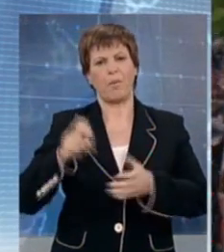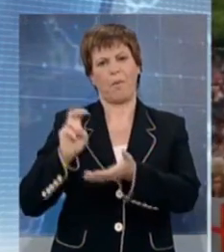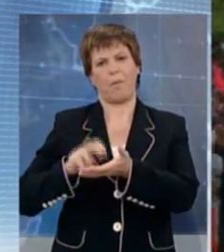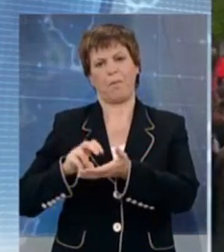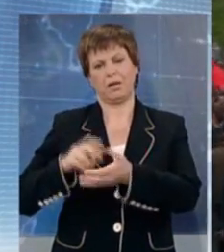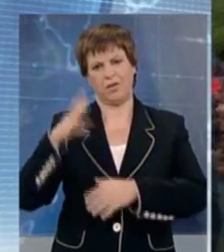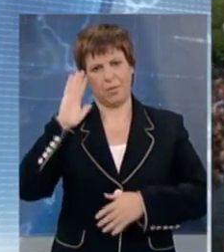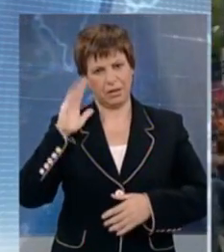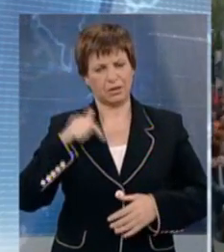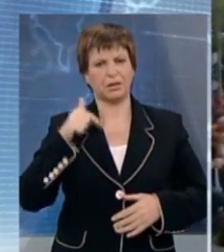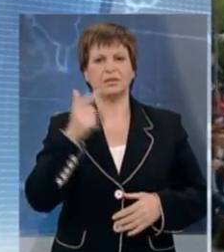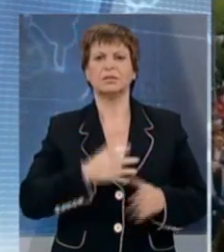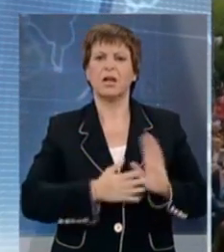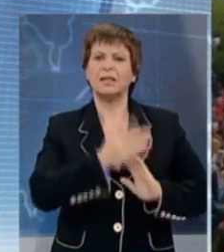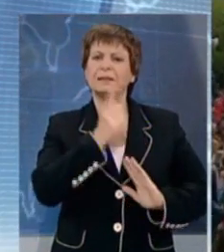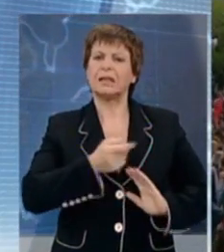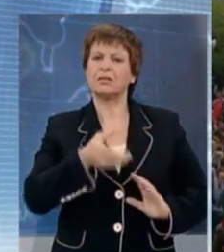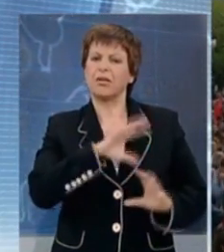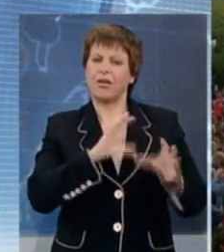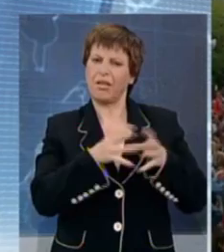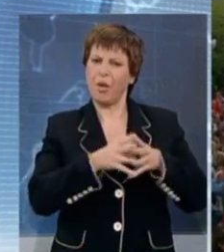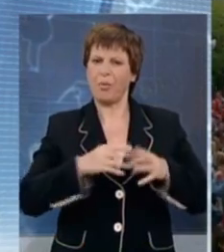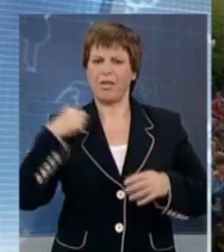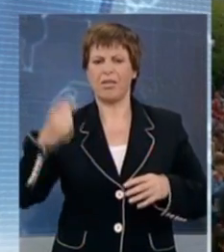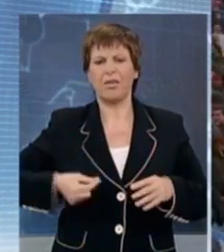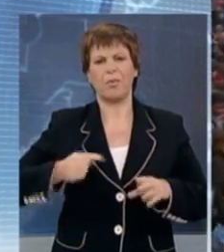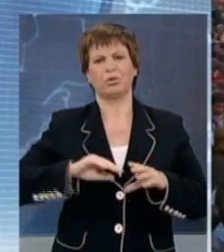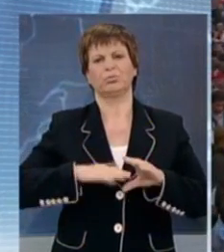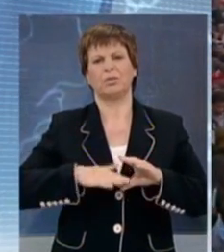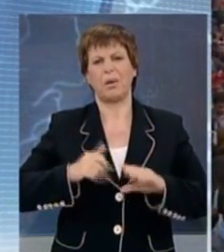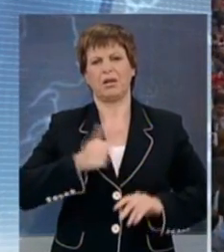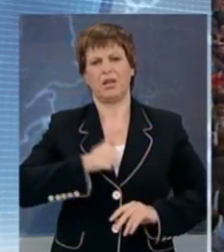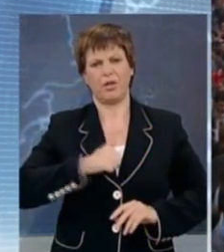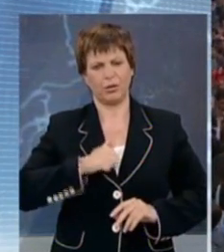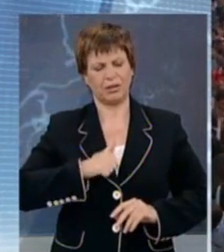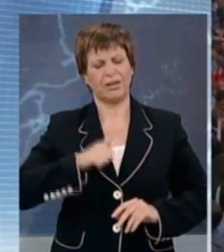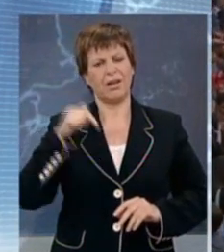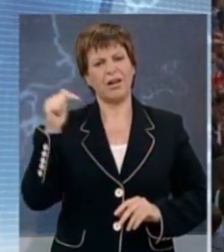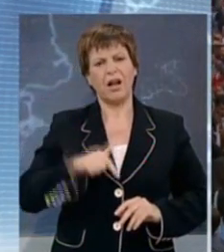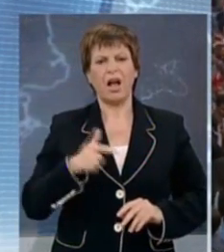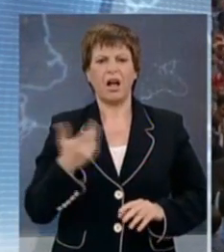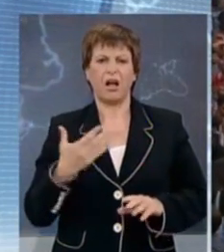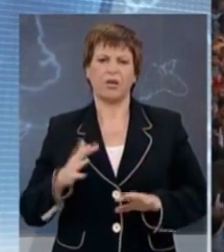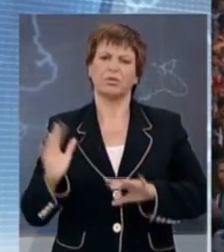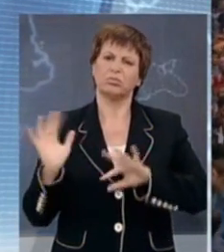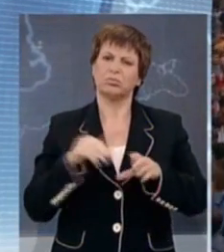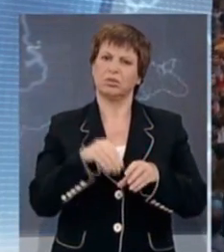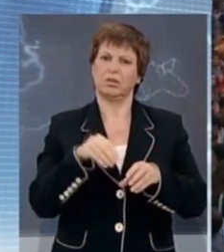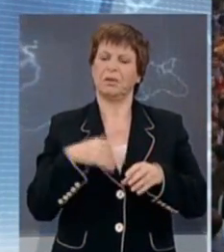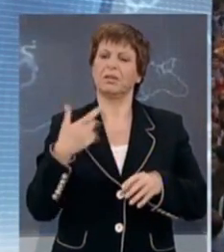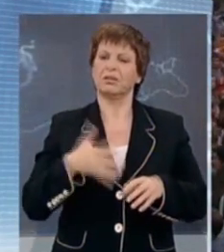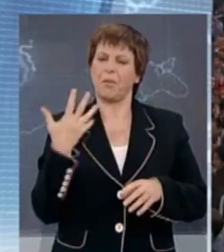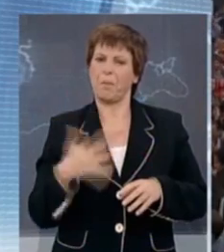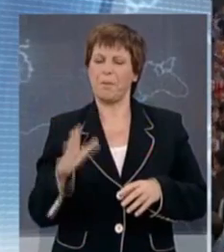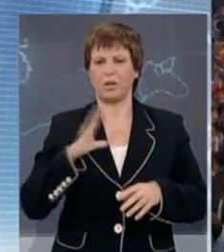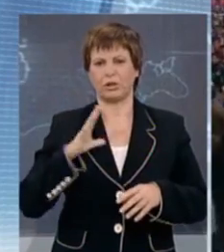ΓΕΣΕΕ και ΑΔΕΔΗ συγκεντρώθηκαν στην πλατεία Κλαθμόνος, όπου λίγη ώρα αργότερα κατέθεσε μπλοκ περίπου 500 εργατών μεταναστών, οι οποίοι